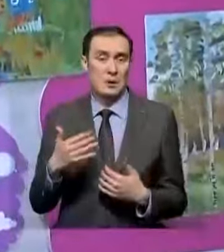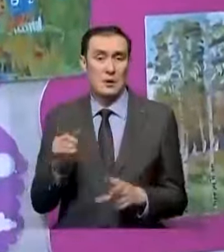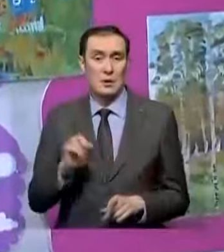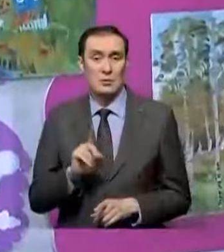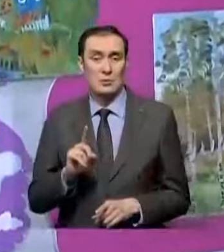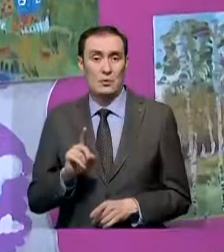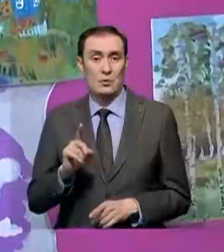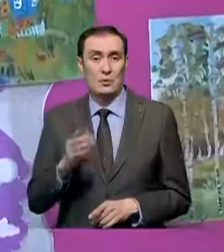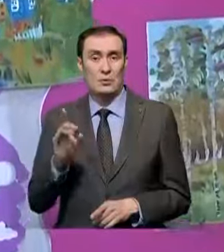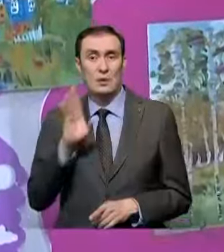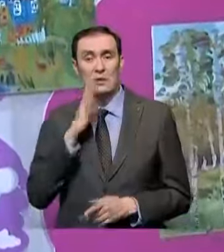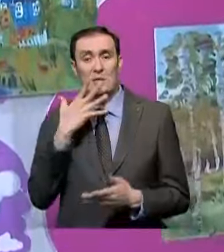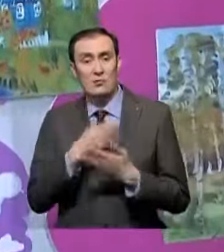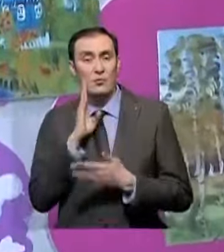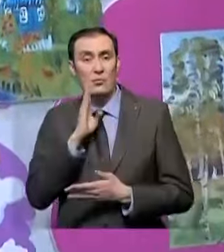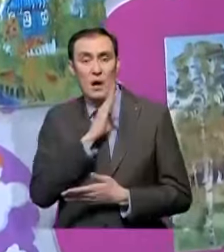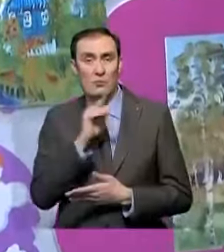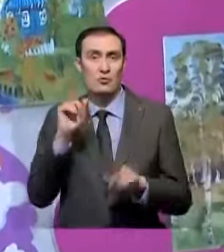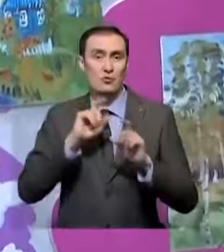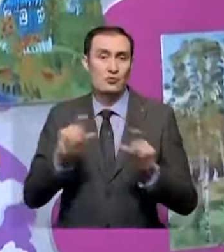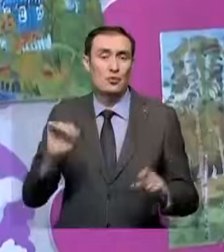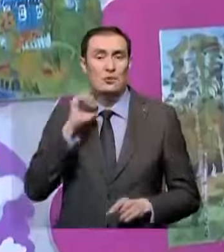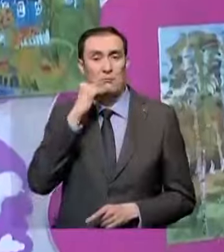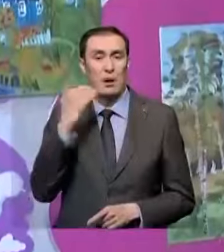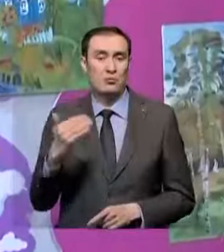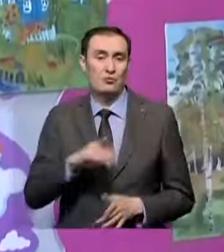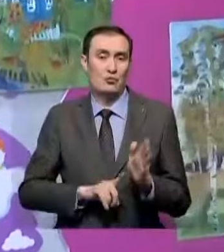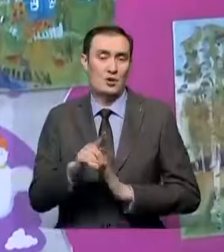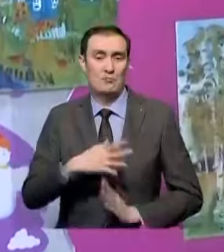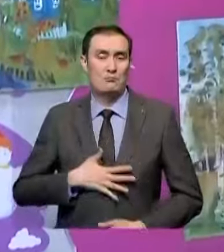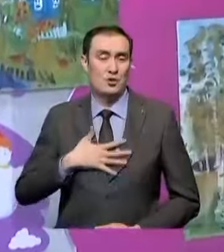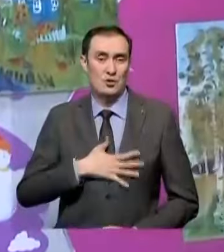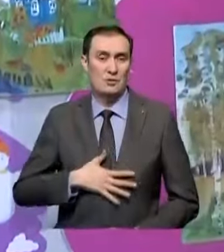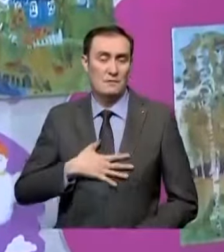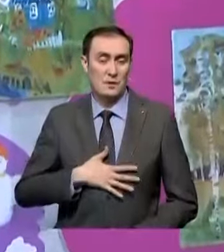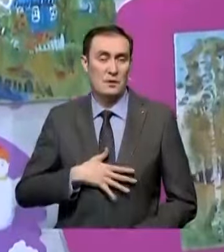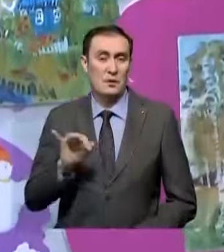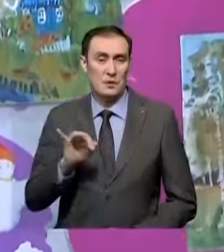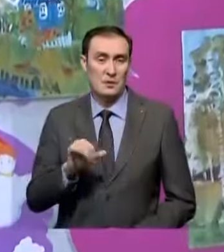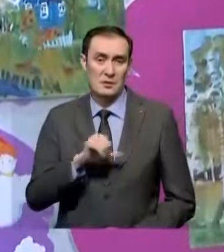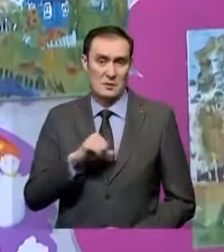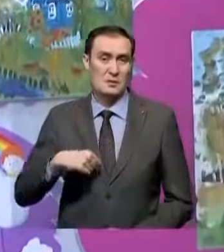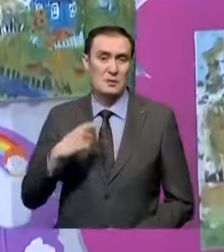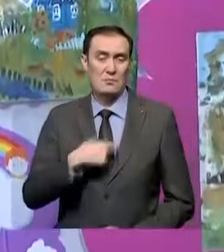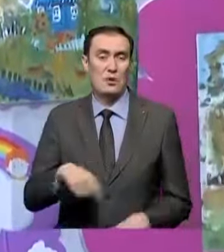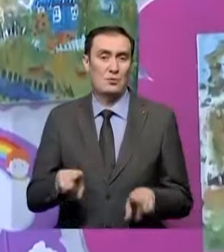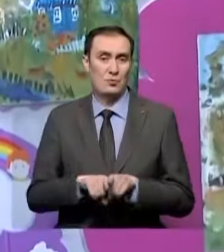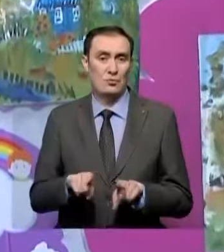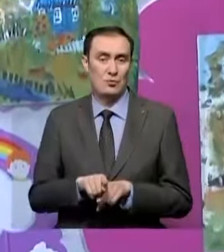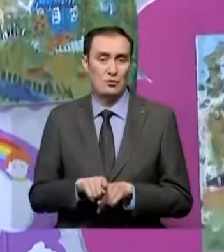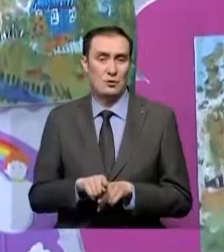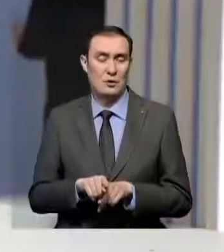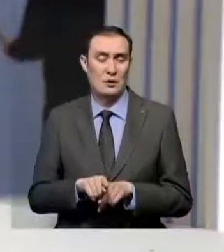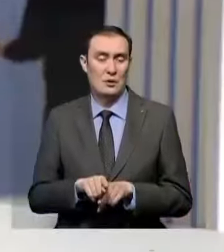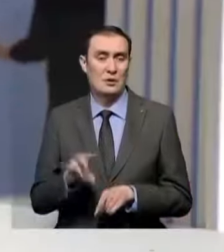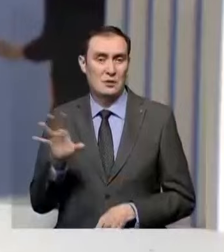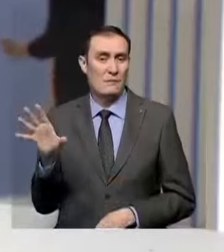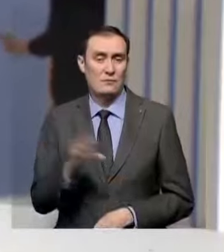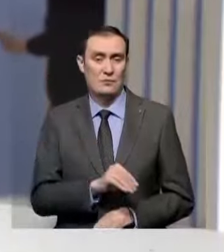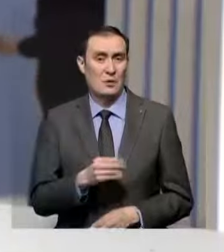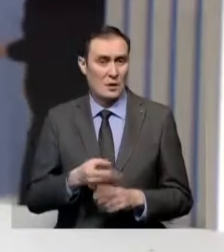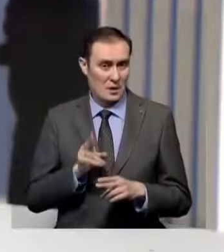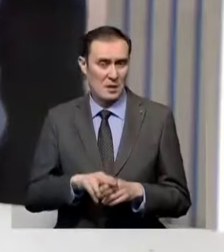за школу, за бабушку. За себя. Угу. За всех.